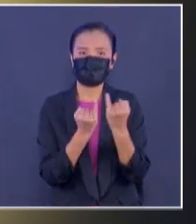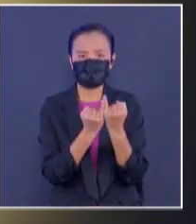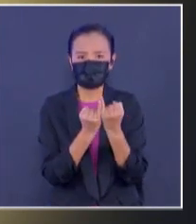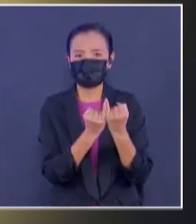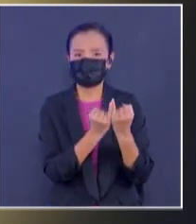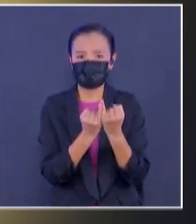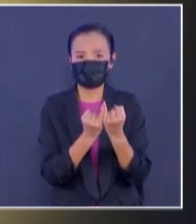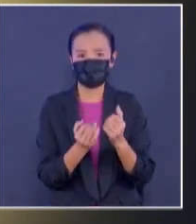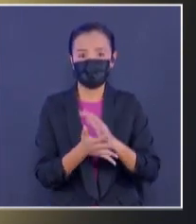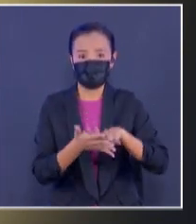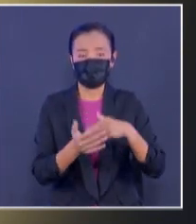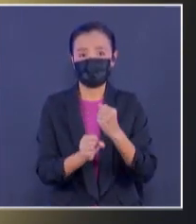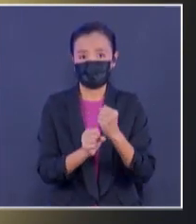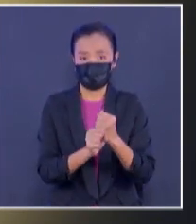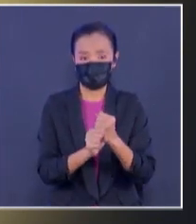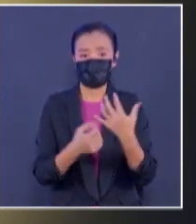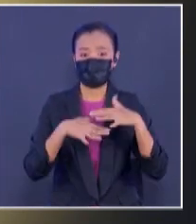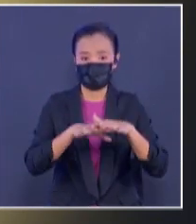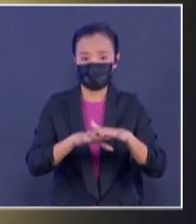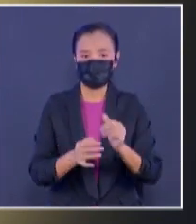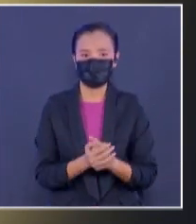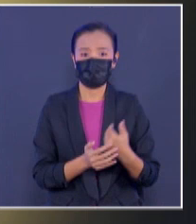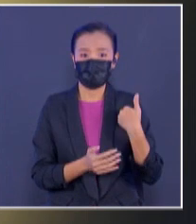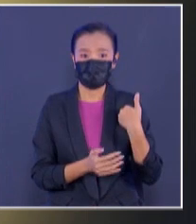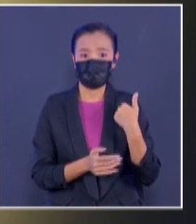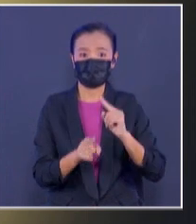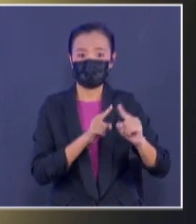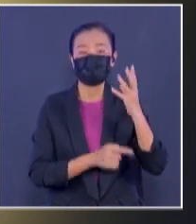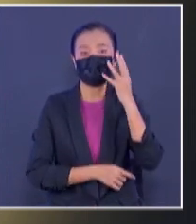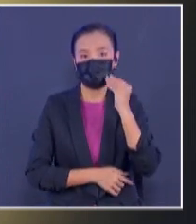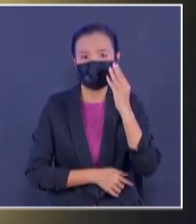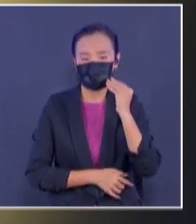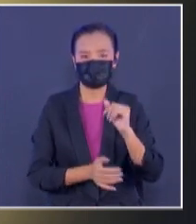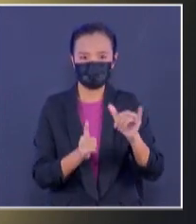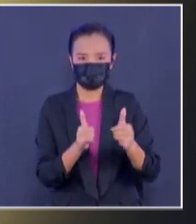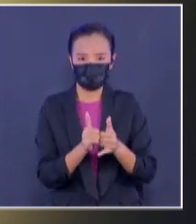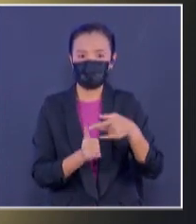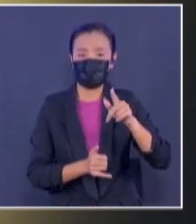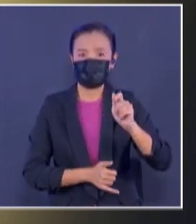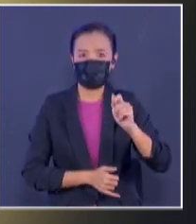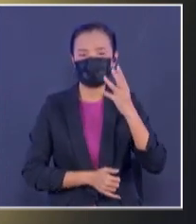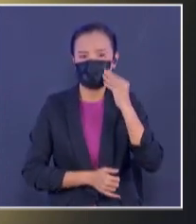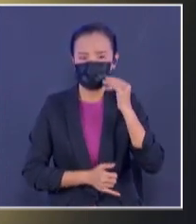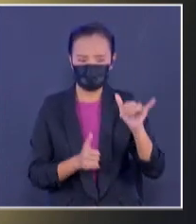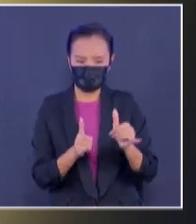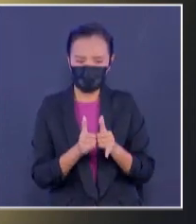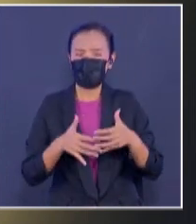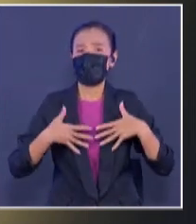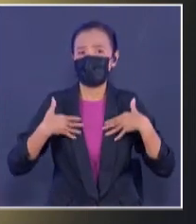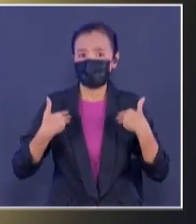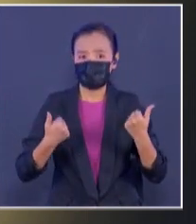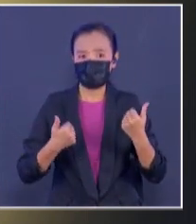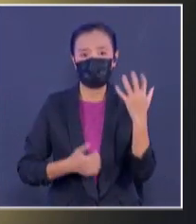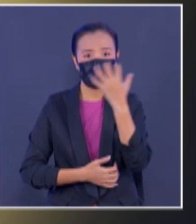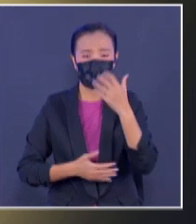เกิดจากว่าแพทย์ทำงานกับปอแล้วแบบมันมีโมเมนต์หลายๆอย่างที่แบบน่ารักน้องปอน่ารักมากอยู่ด้วยแล้วมีความสุขแล้วเป็นคนที่สร้